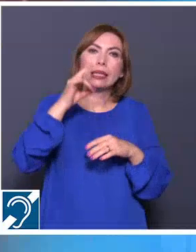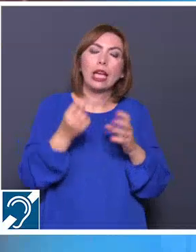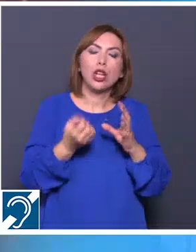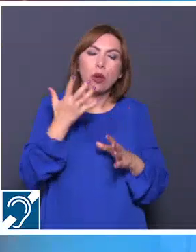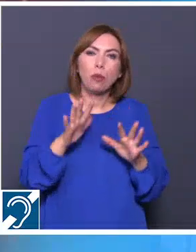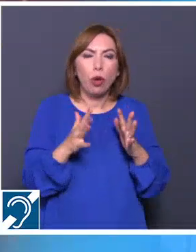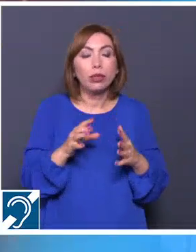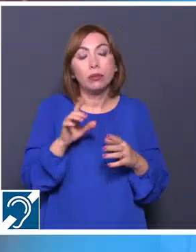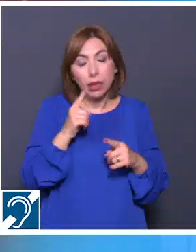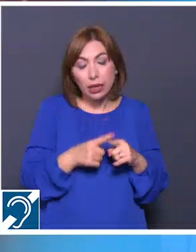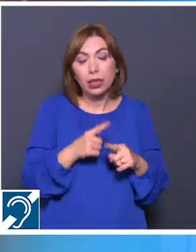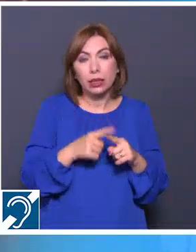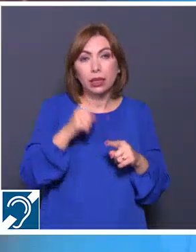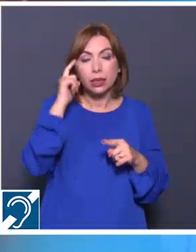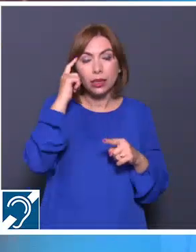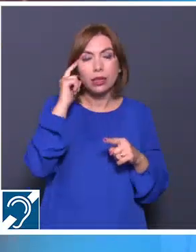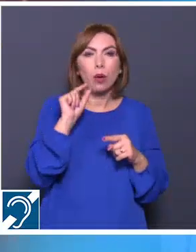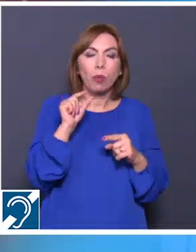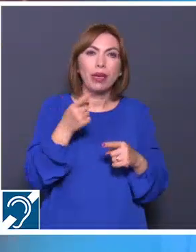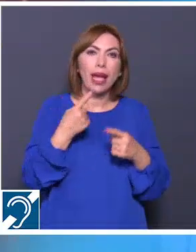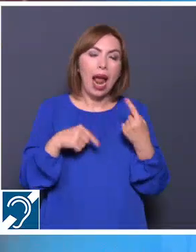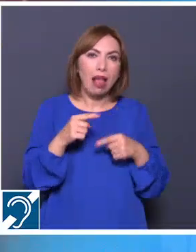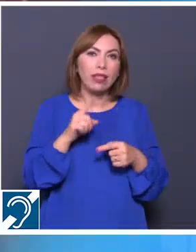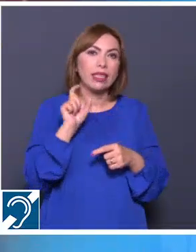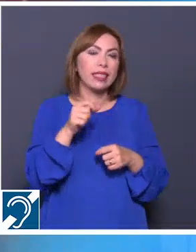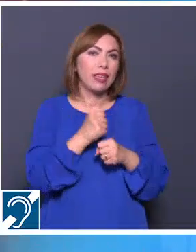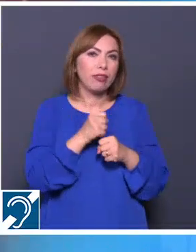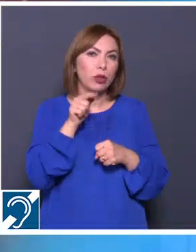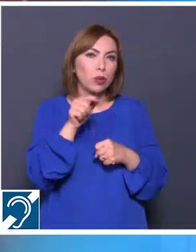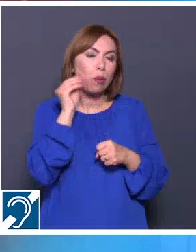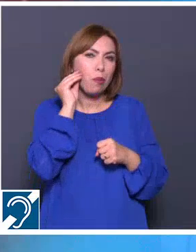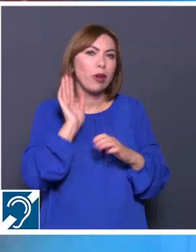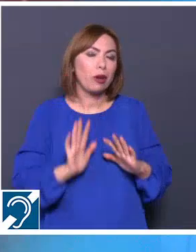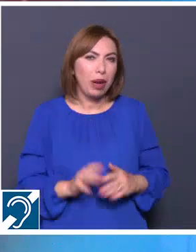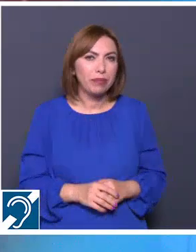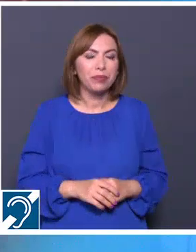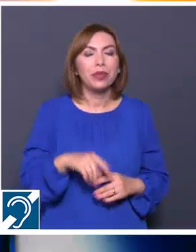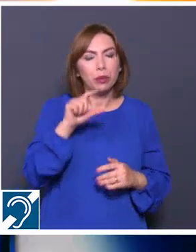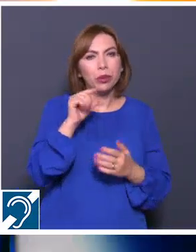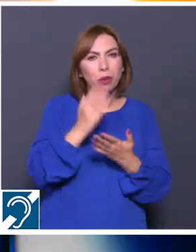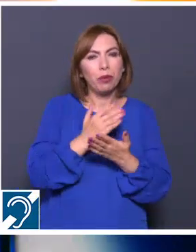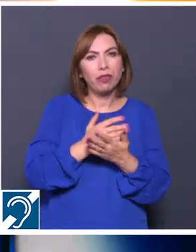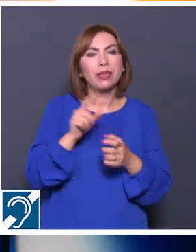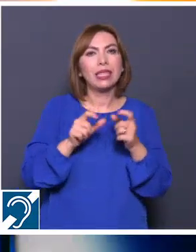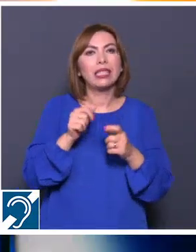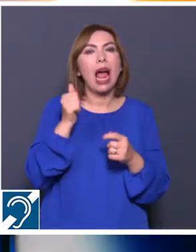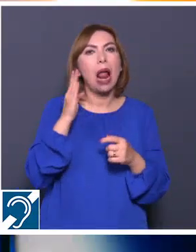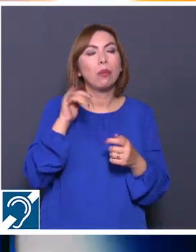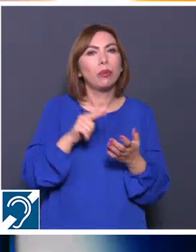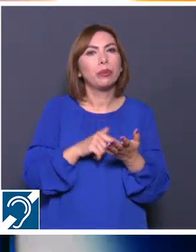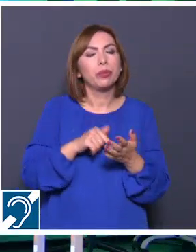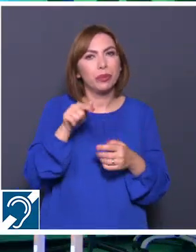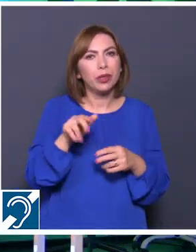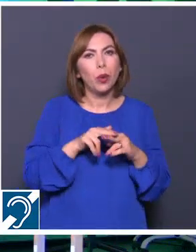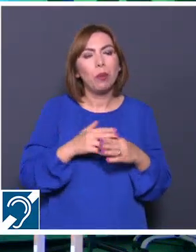poate. Exact. Să gândească un pic altfel decât ai face tu în mod normal. Povestiți-mi puțin despre albumul ăsta. Cum